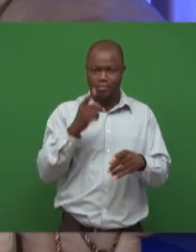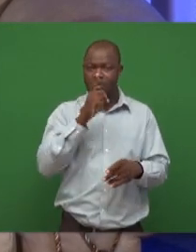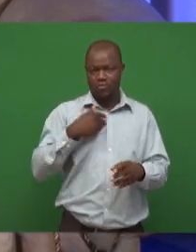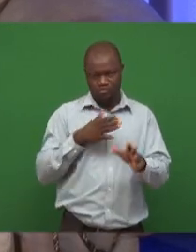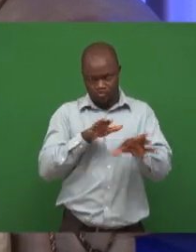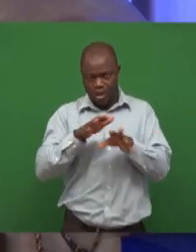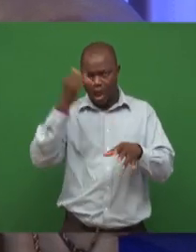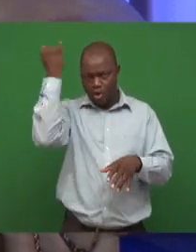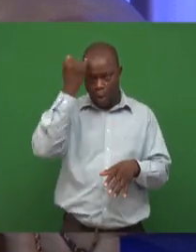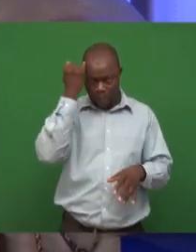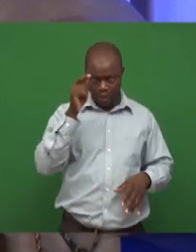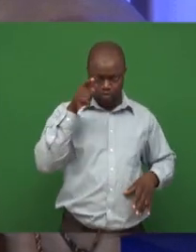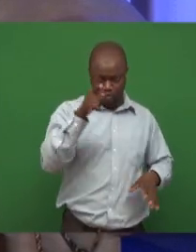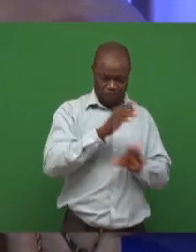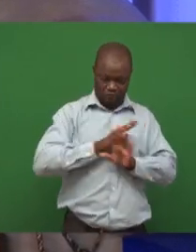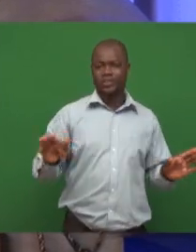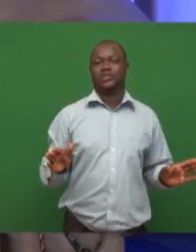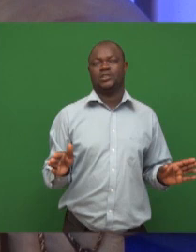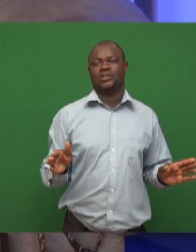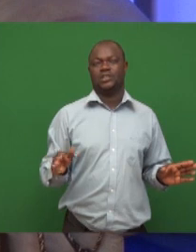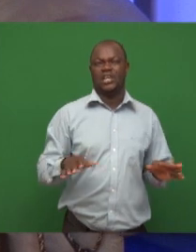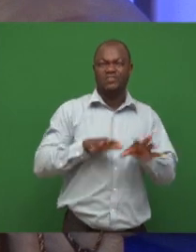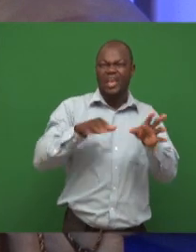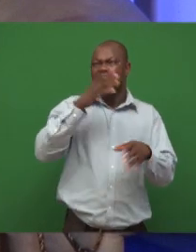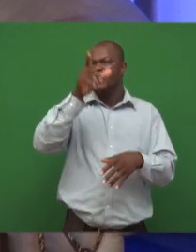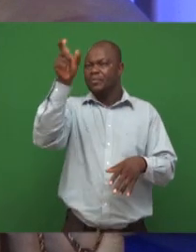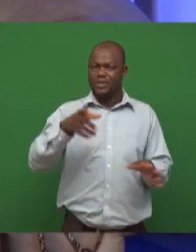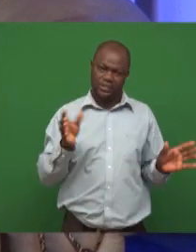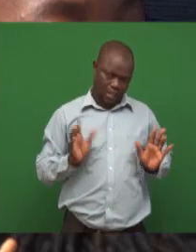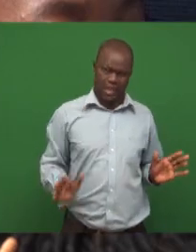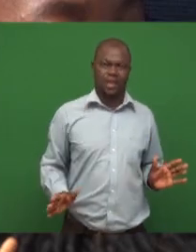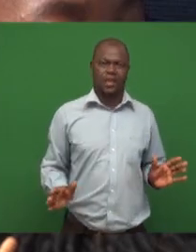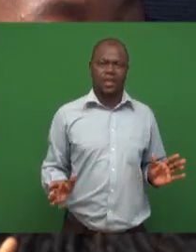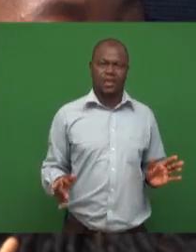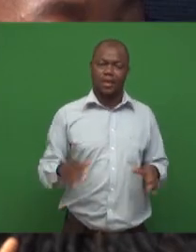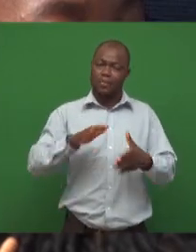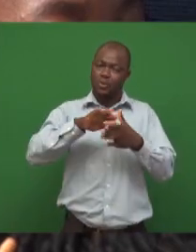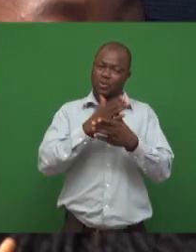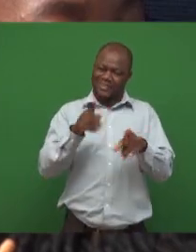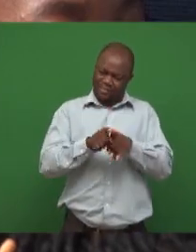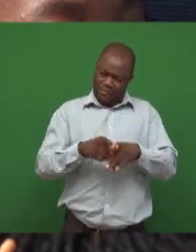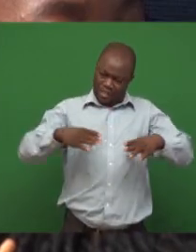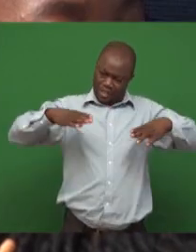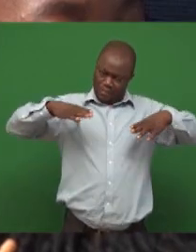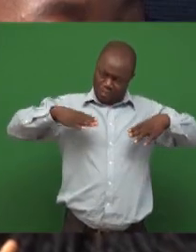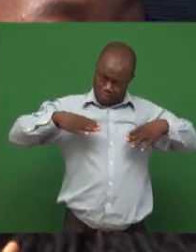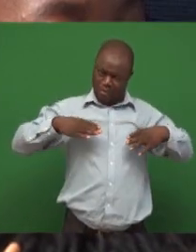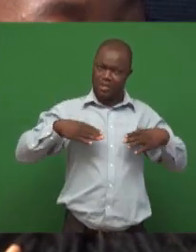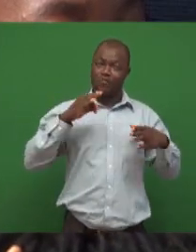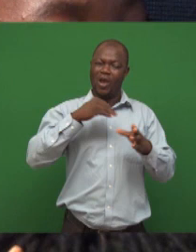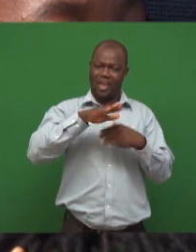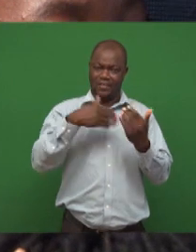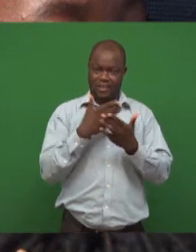Tatenda pano tiri kutsvaga Mafios pano tiri kutsvaga Kefia Kennedy nokuti ndokukosha kwazvo ndakumboya